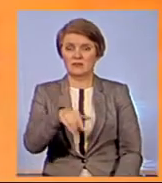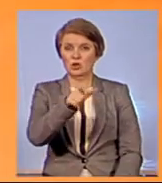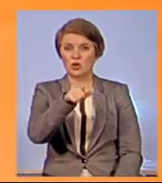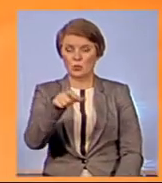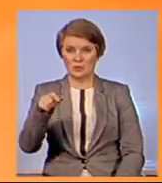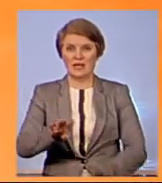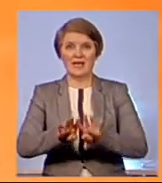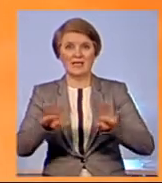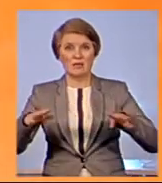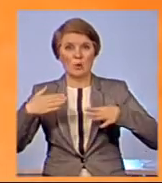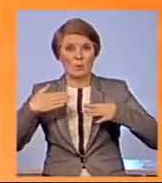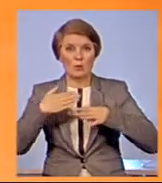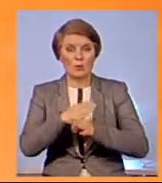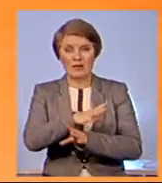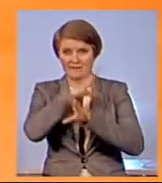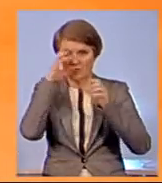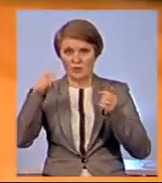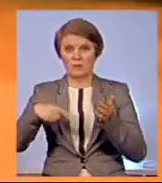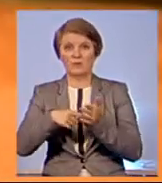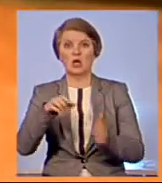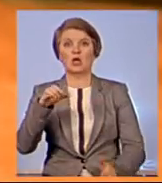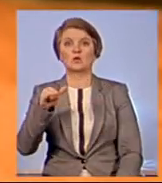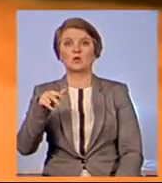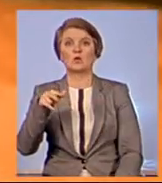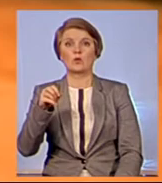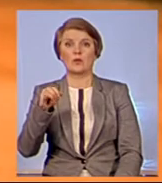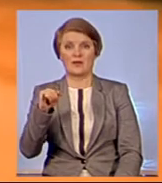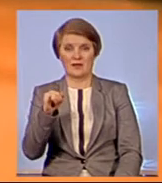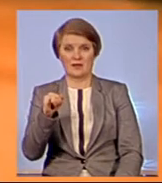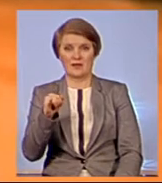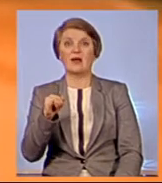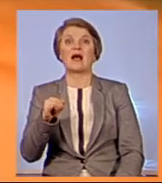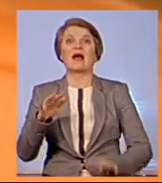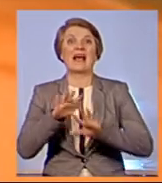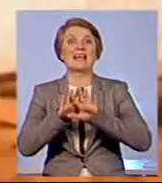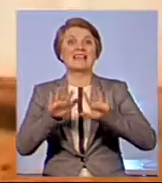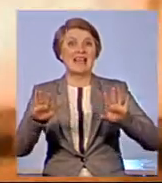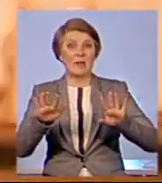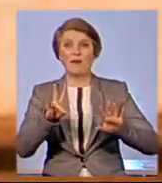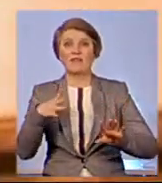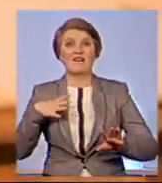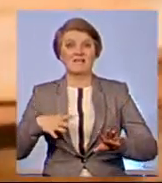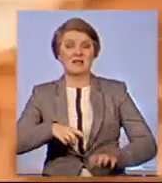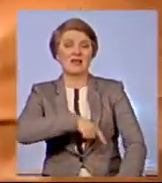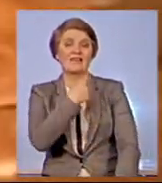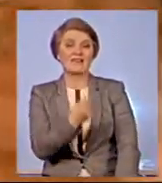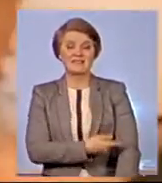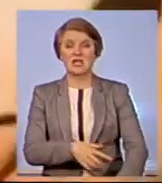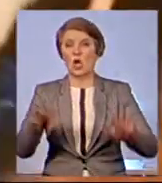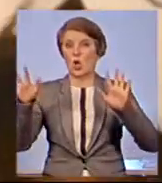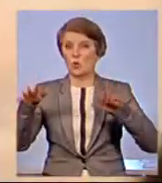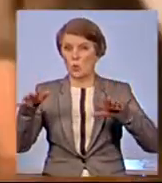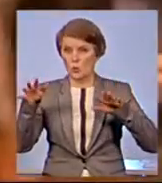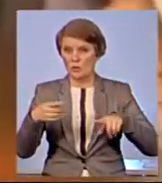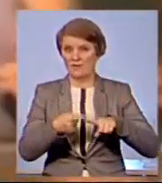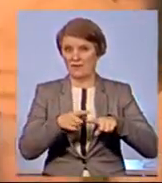прорвало вночі в місті Солої за 200 кілометрів від столиці Найробі. Дамба не витримала рясних дощів, які не припиняються в регіоні